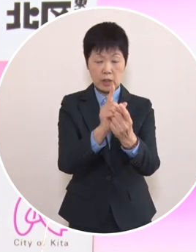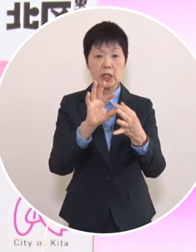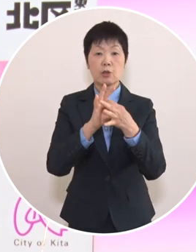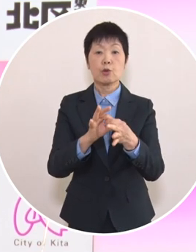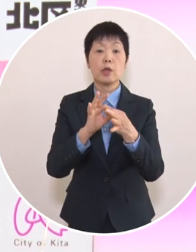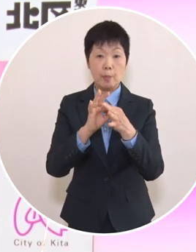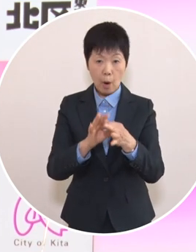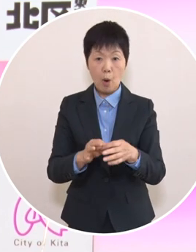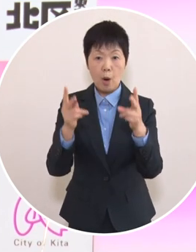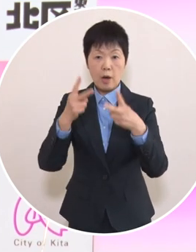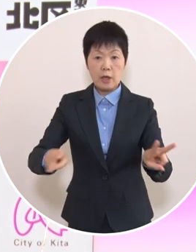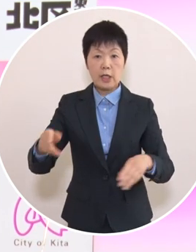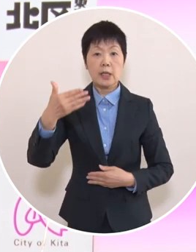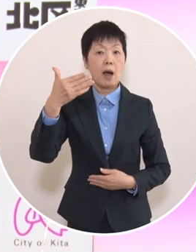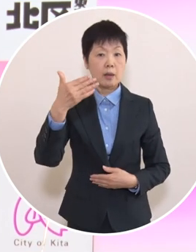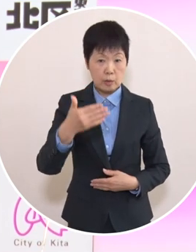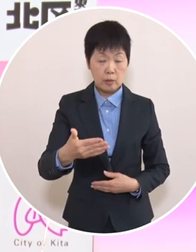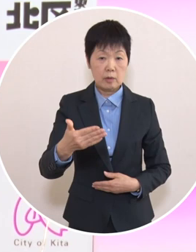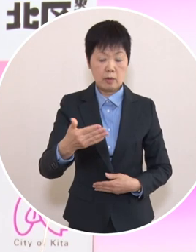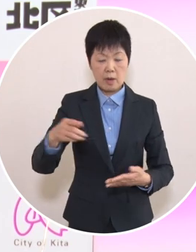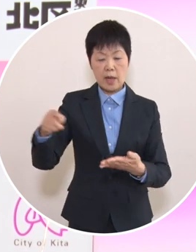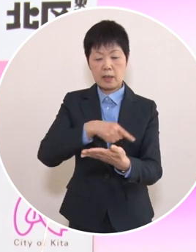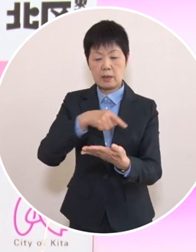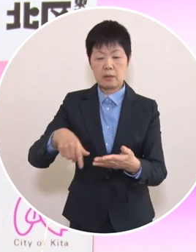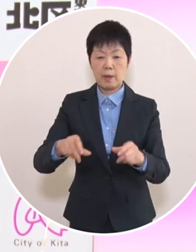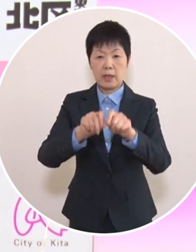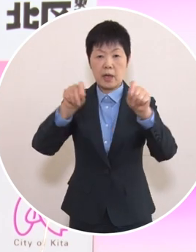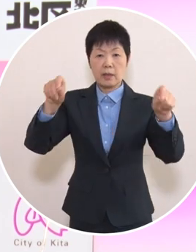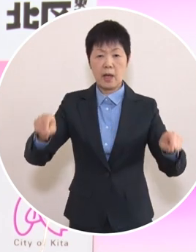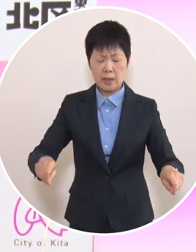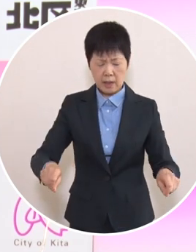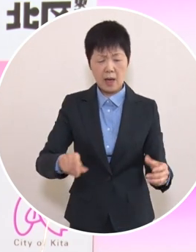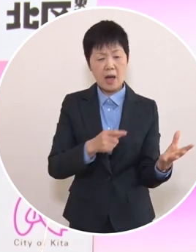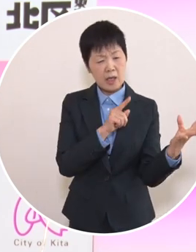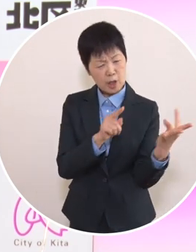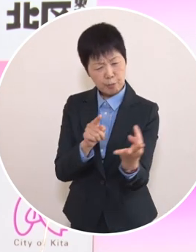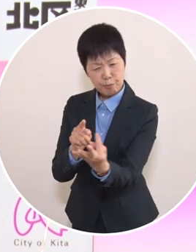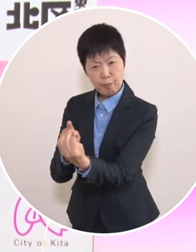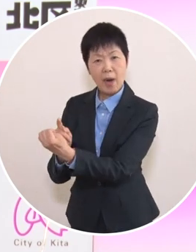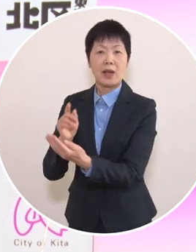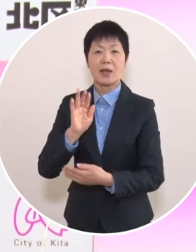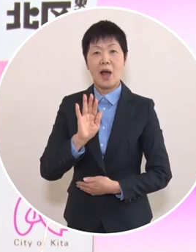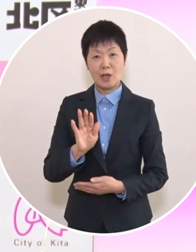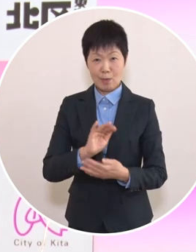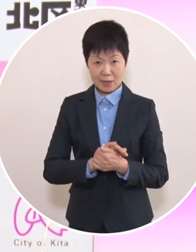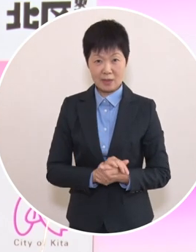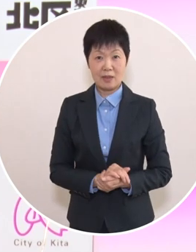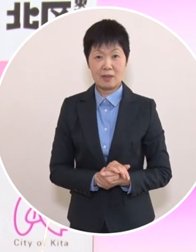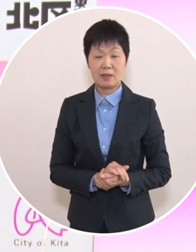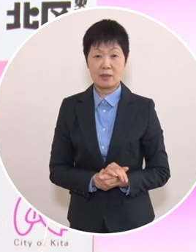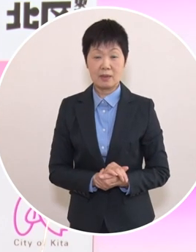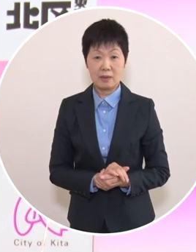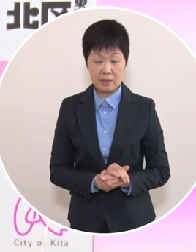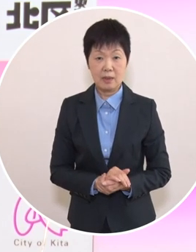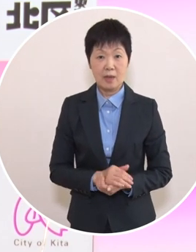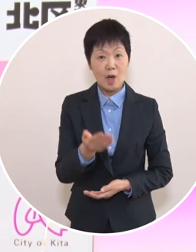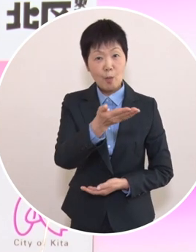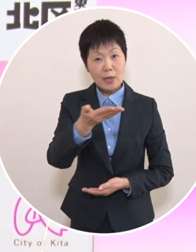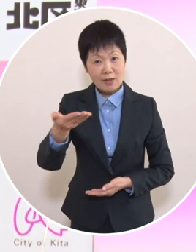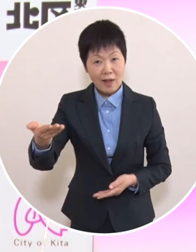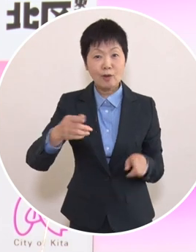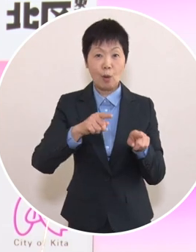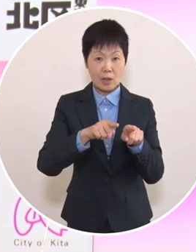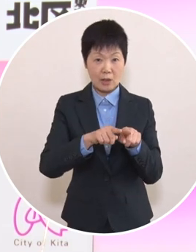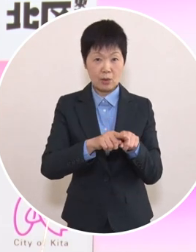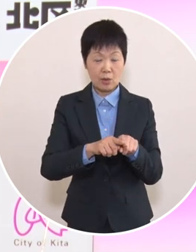て帰宅が解決すべき課題が山積しています今後も区民ととも